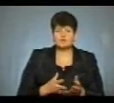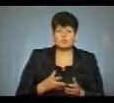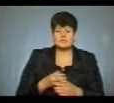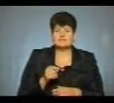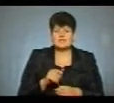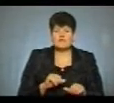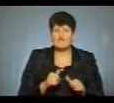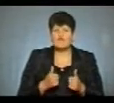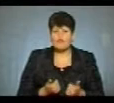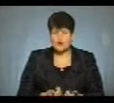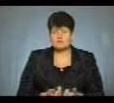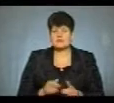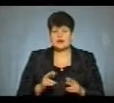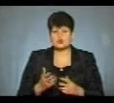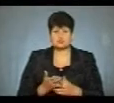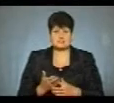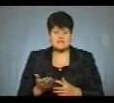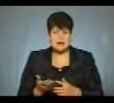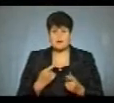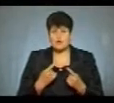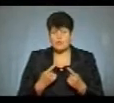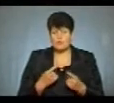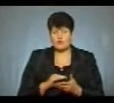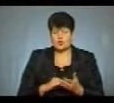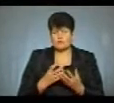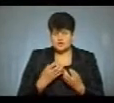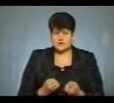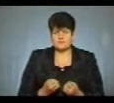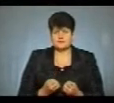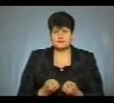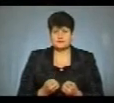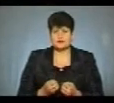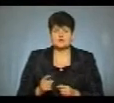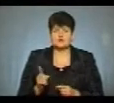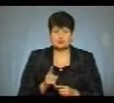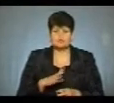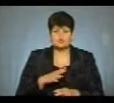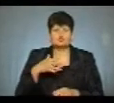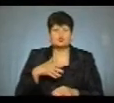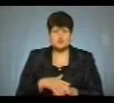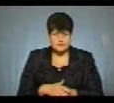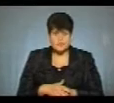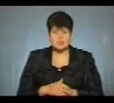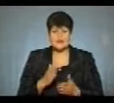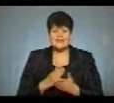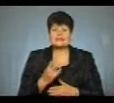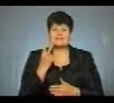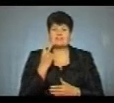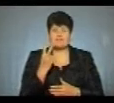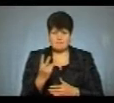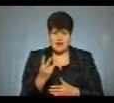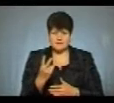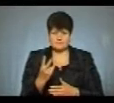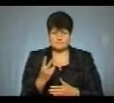формі, як і субсидії. Але ми повторимося ще по субсидіях, тому що, щоб було зрозуміло. Тобто, є два